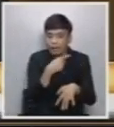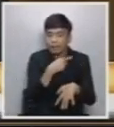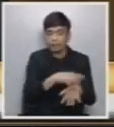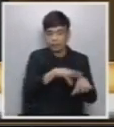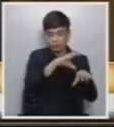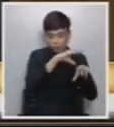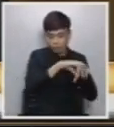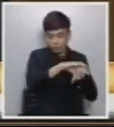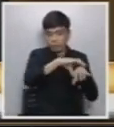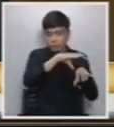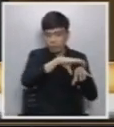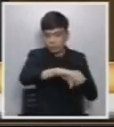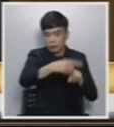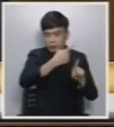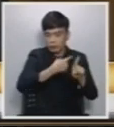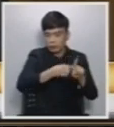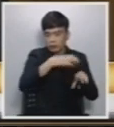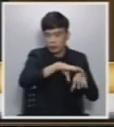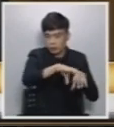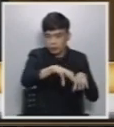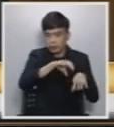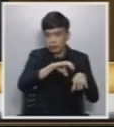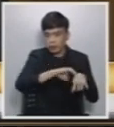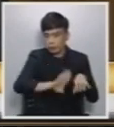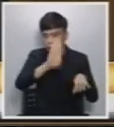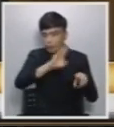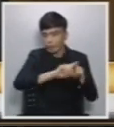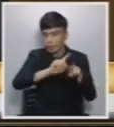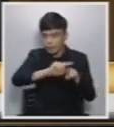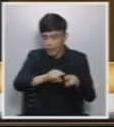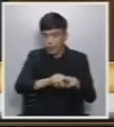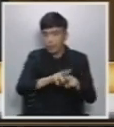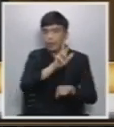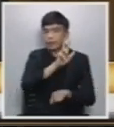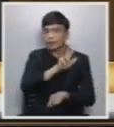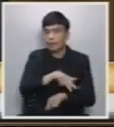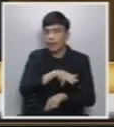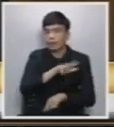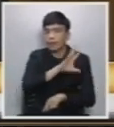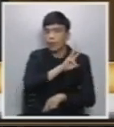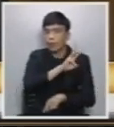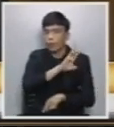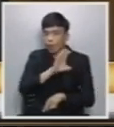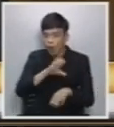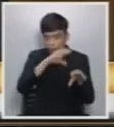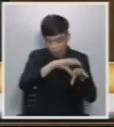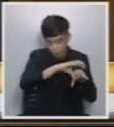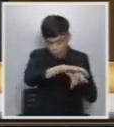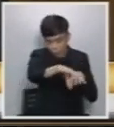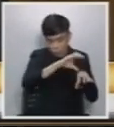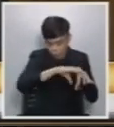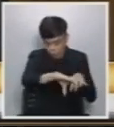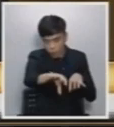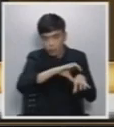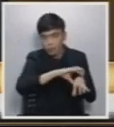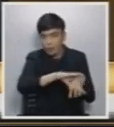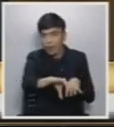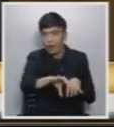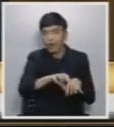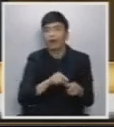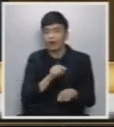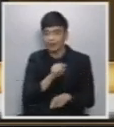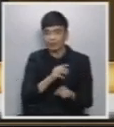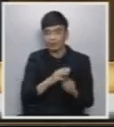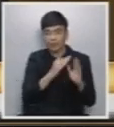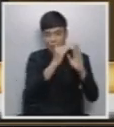38ตึกนะครับแล้วก็มีอาคารพาณิชย์ด้วยทั้งหมดมี 3,360 หน่วยแล้วก็แต่ละอาคารนั้